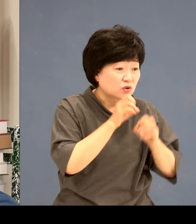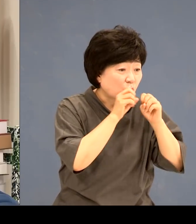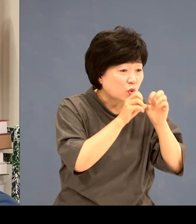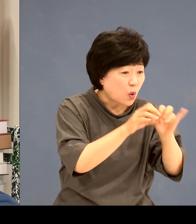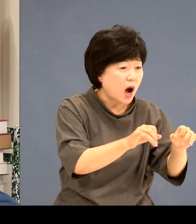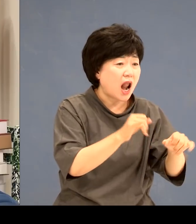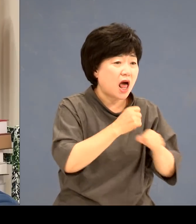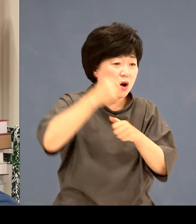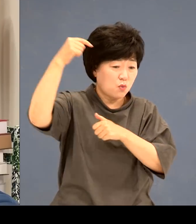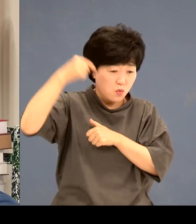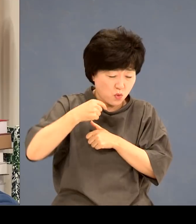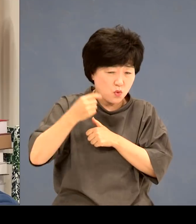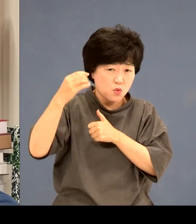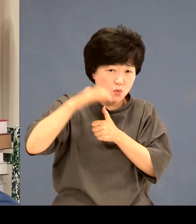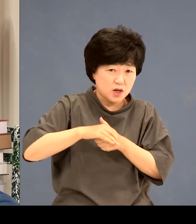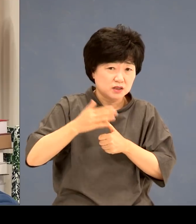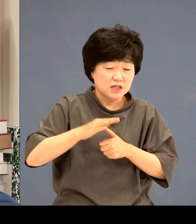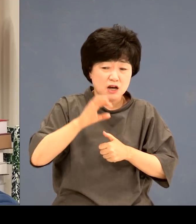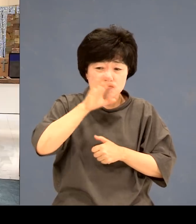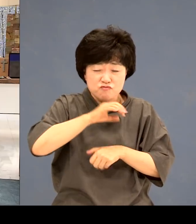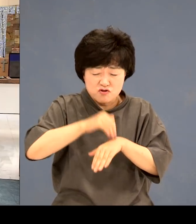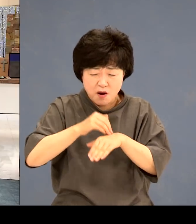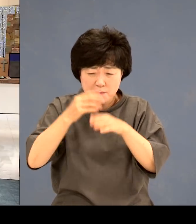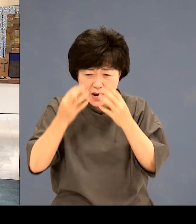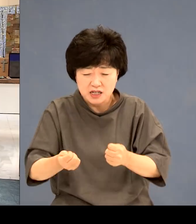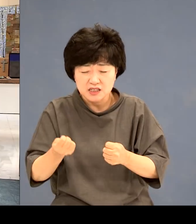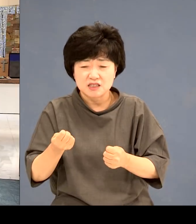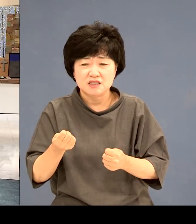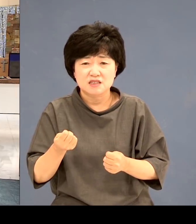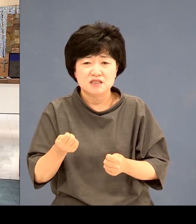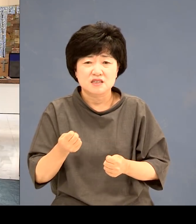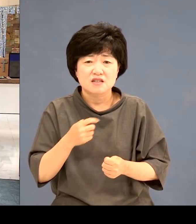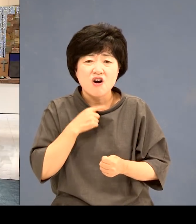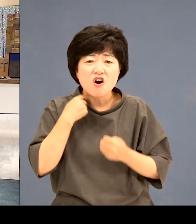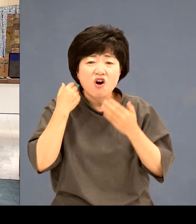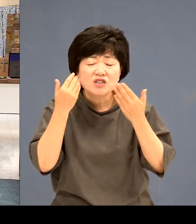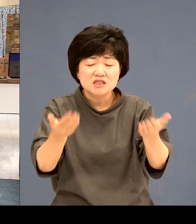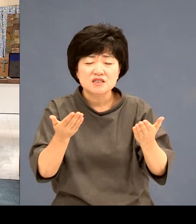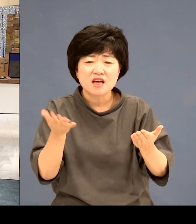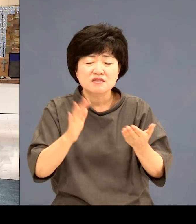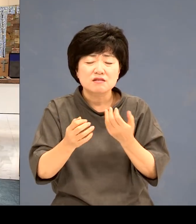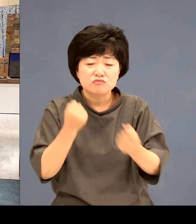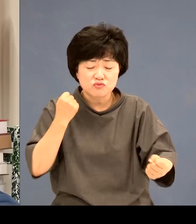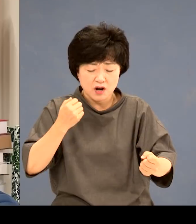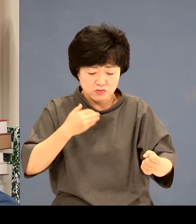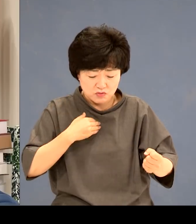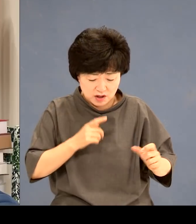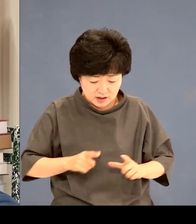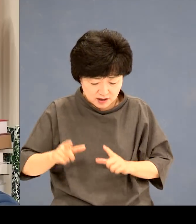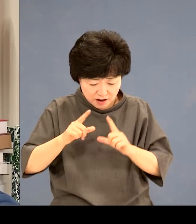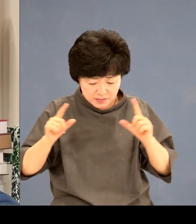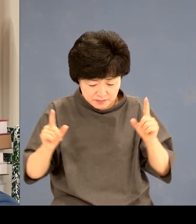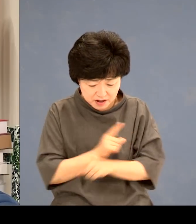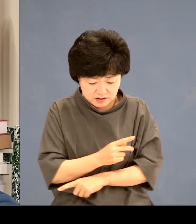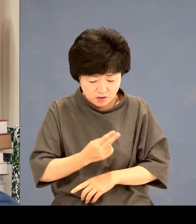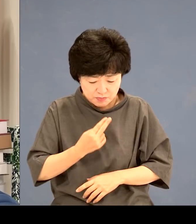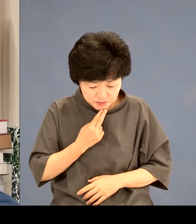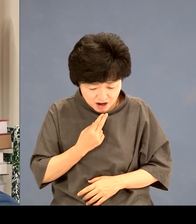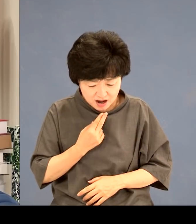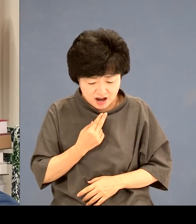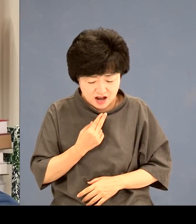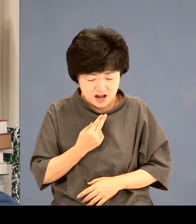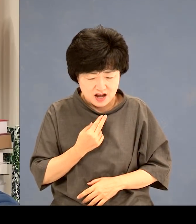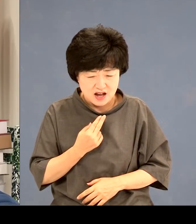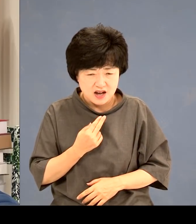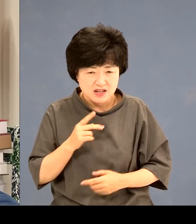와서 영혼들을 섬기라고 했는데 그렇게 많이 훈련을 받고 네. 선교제에 나오기 위해서 내가 많이 그렇게 헌신을 했는데도 왜 내 삶이 이렇게 잘